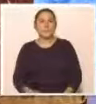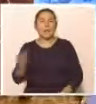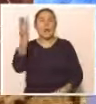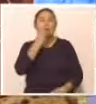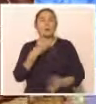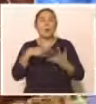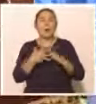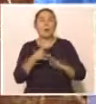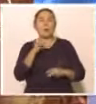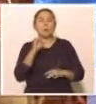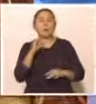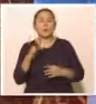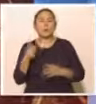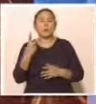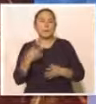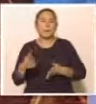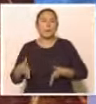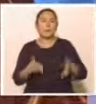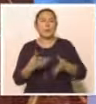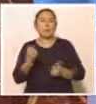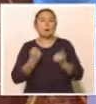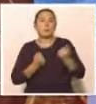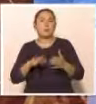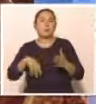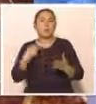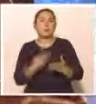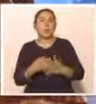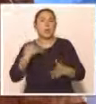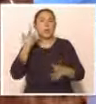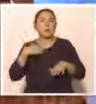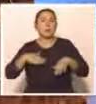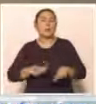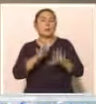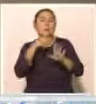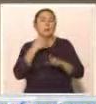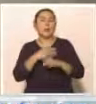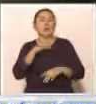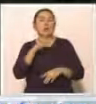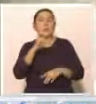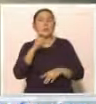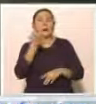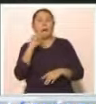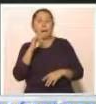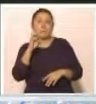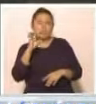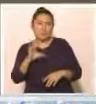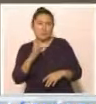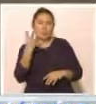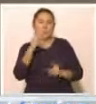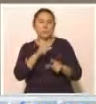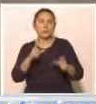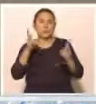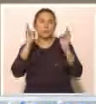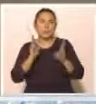Ақтау құрықтар шолында екі көлік апатқа ұшырады. Жолдағы көктайғақта алдымен Toyota Hiace көлігі апатқа ұшырап, төрт адам